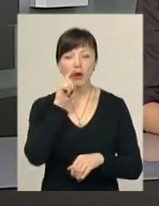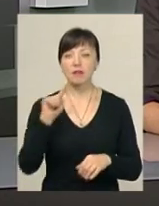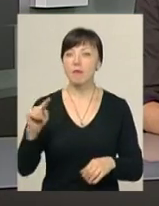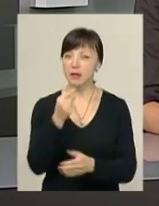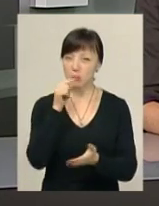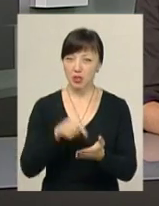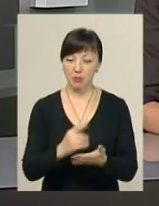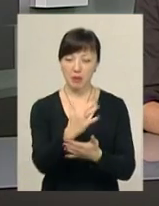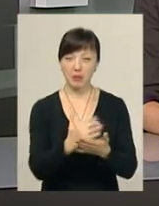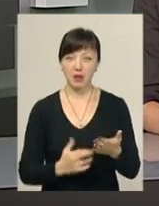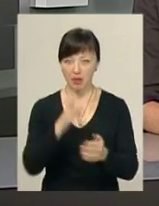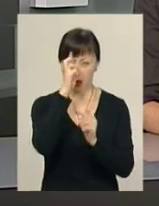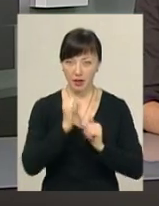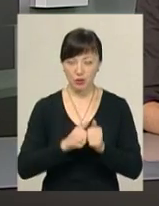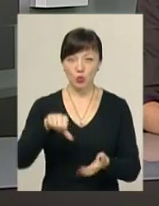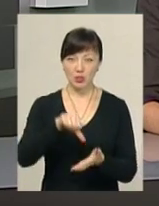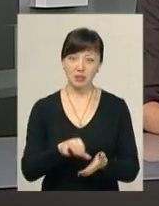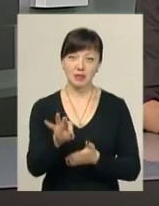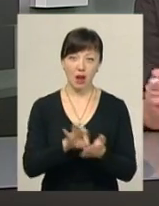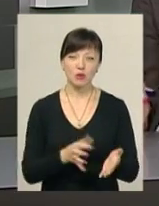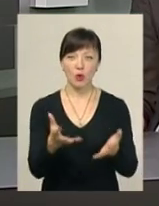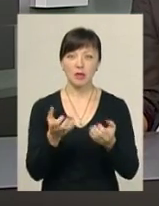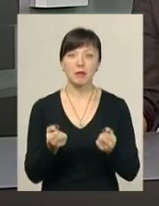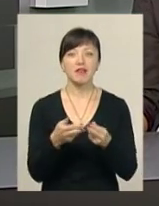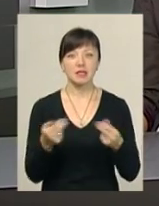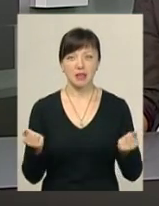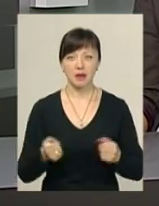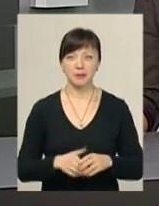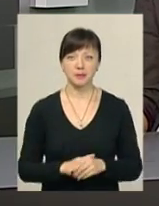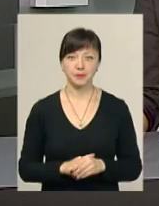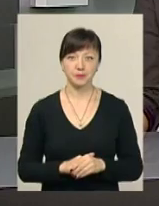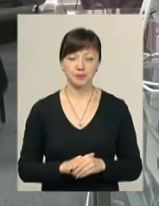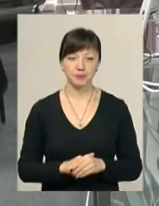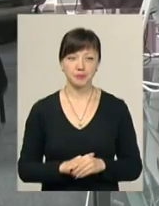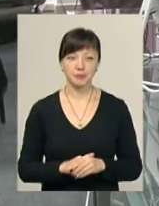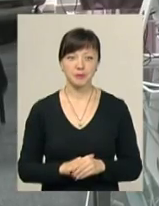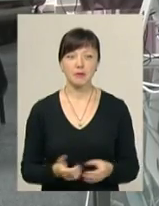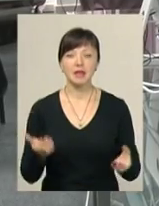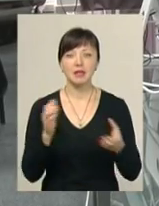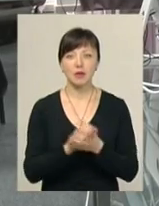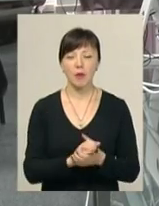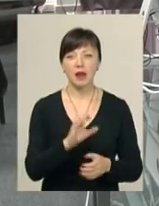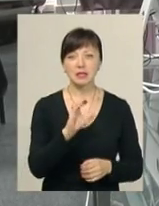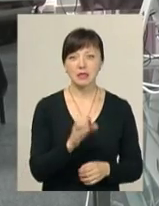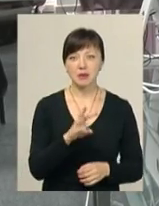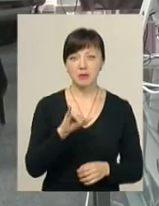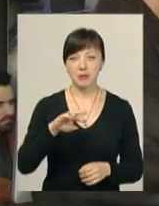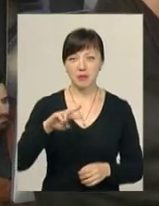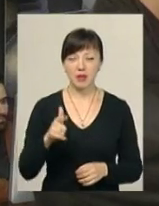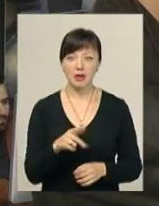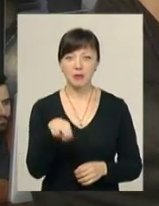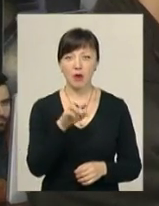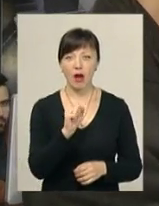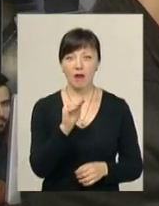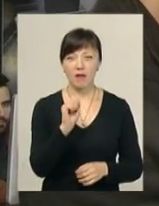потрапила до переліку країн-учасниць і одразу отримала визнання. Знайомтеся, Сергій Міль, Дмитро Афанасьєв